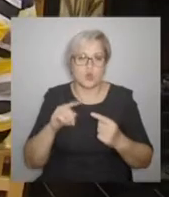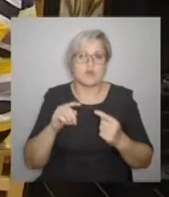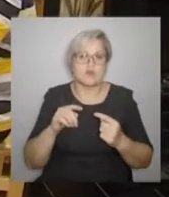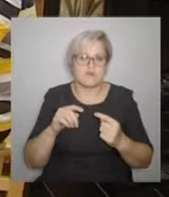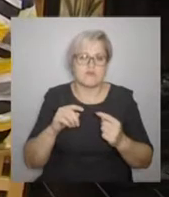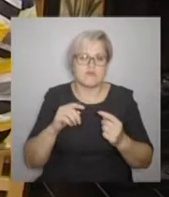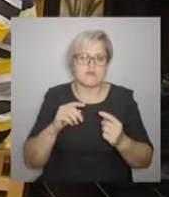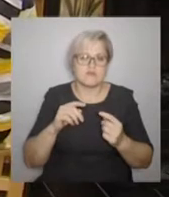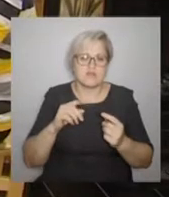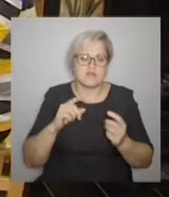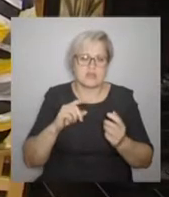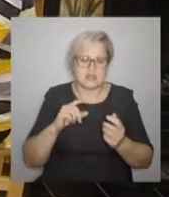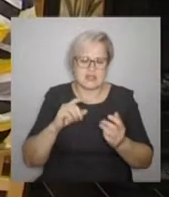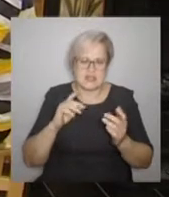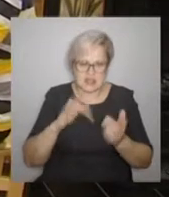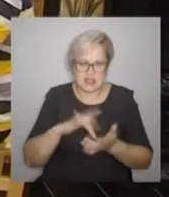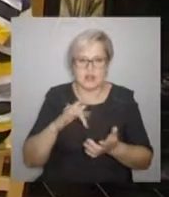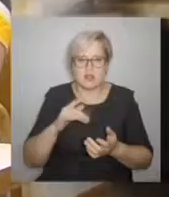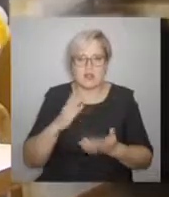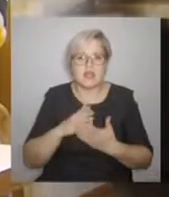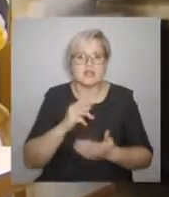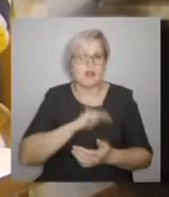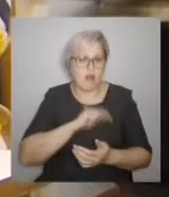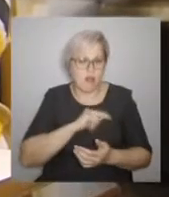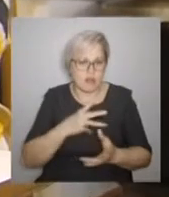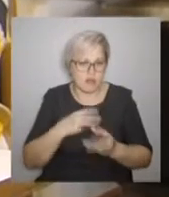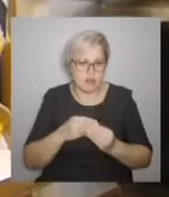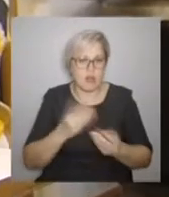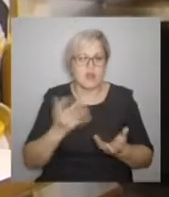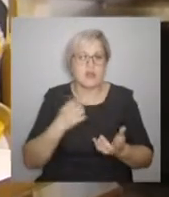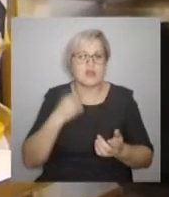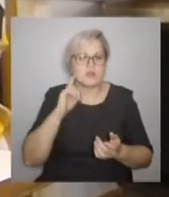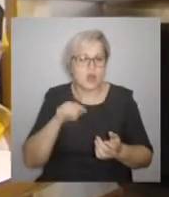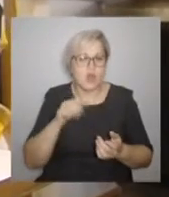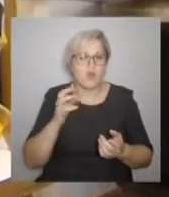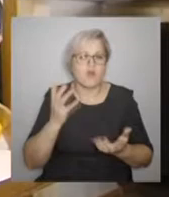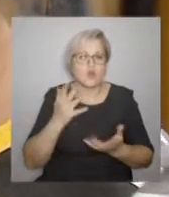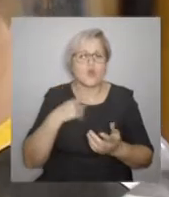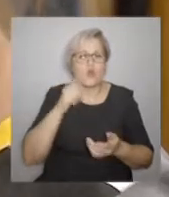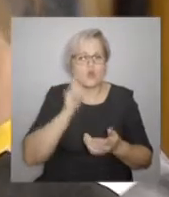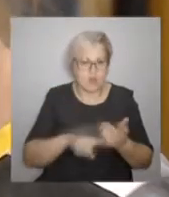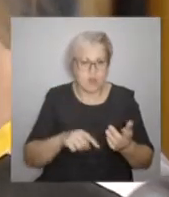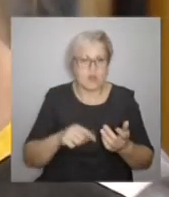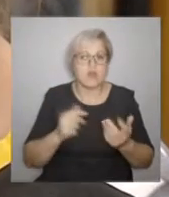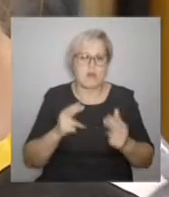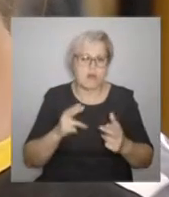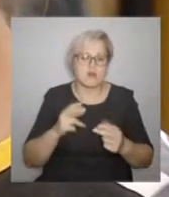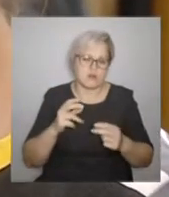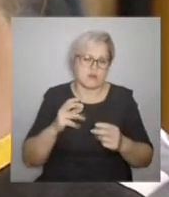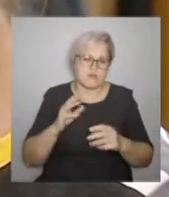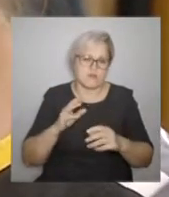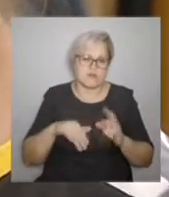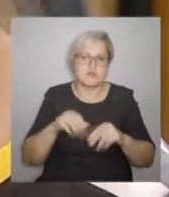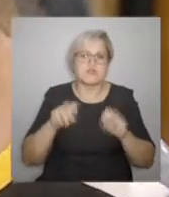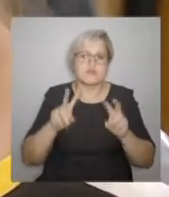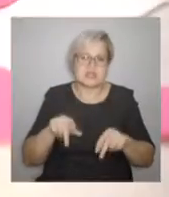занятия. Потом вторая программа, по которой мы работаем, это «Добро, дарующие руки». Вот как раз эта программа у нас предназначена для работы